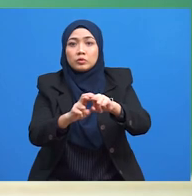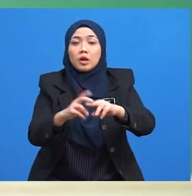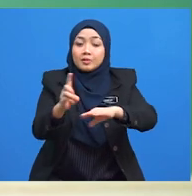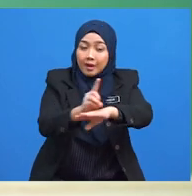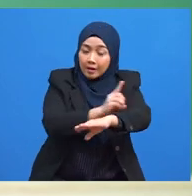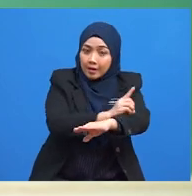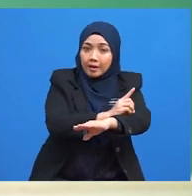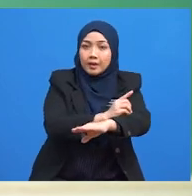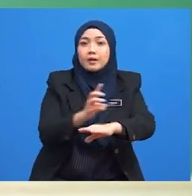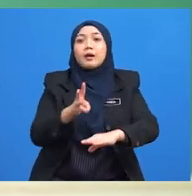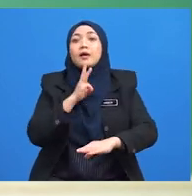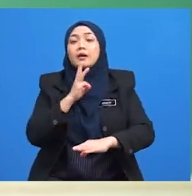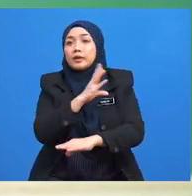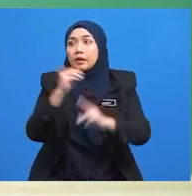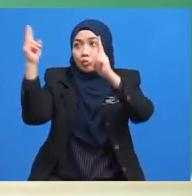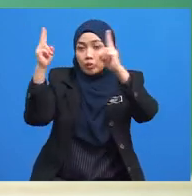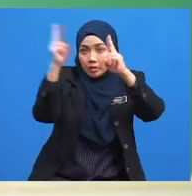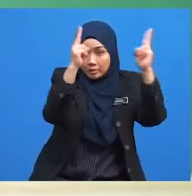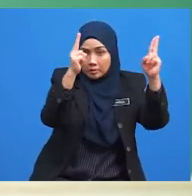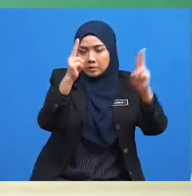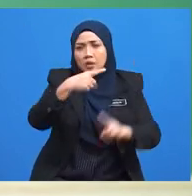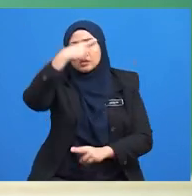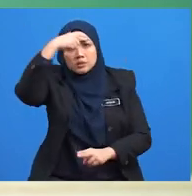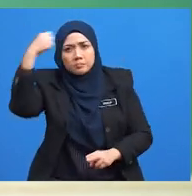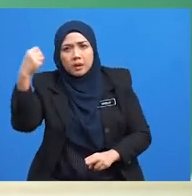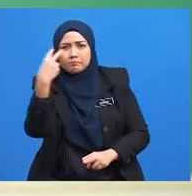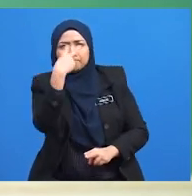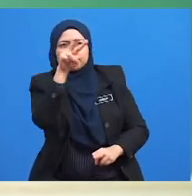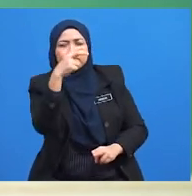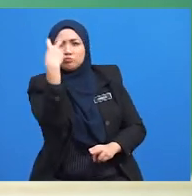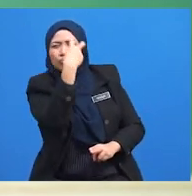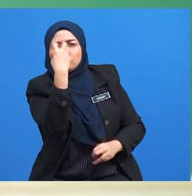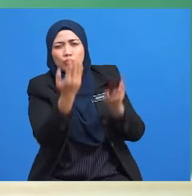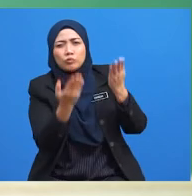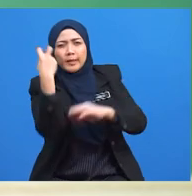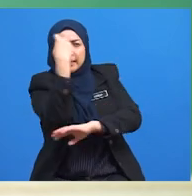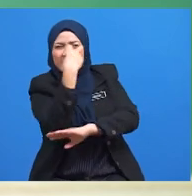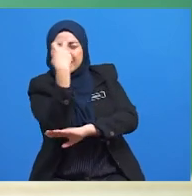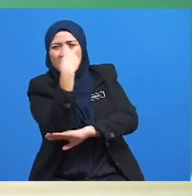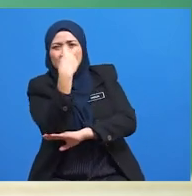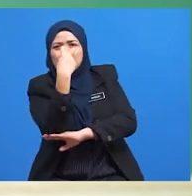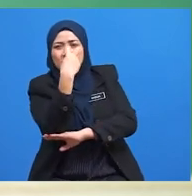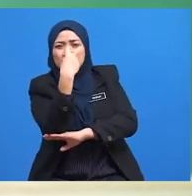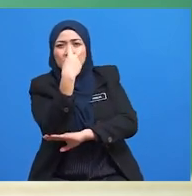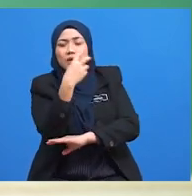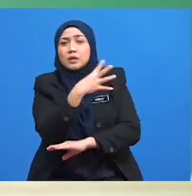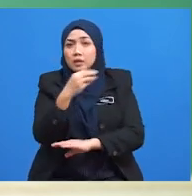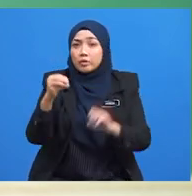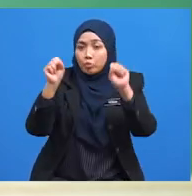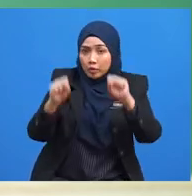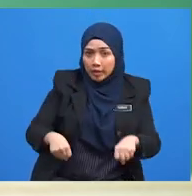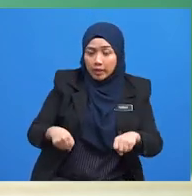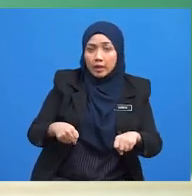air. Hal ini demikian kerana jarak penglihatan adalah terhad dan boleh menyebabkan